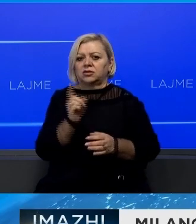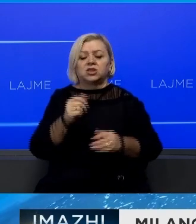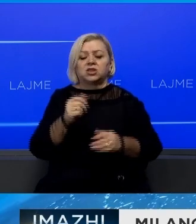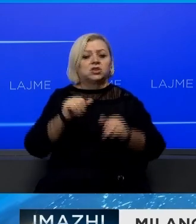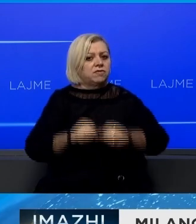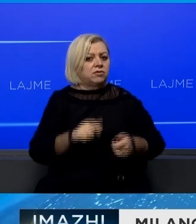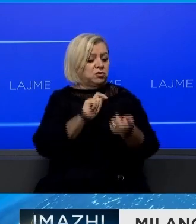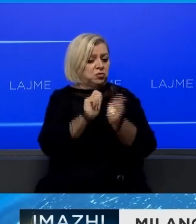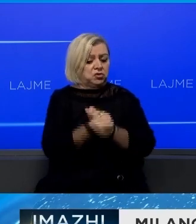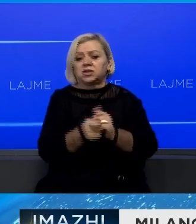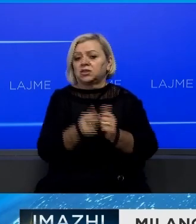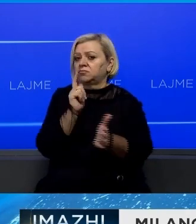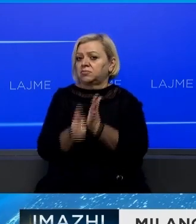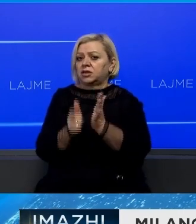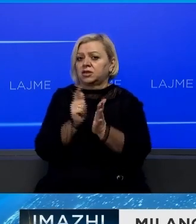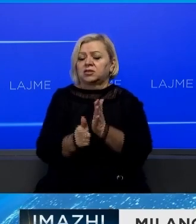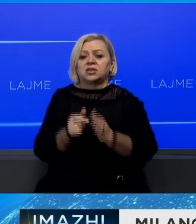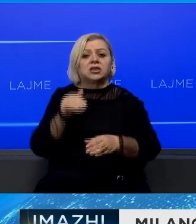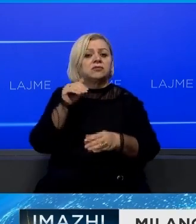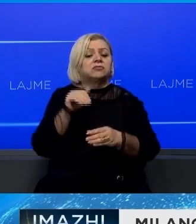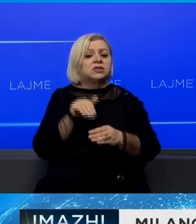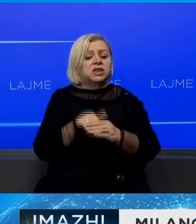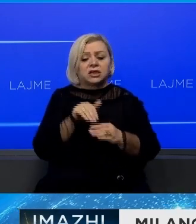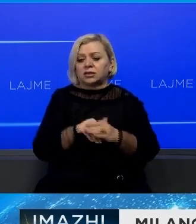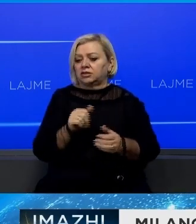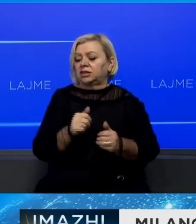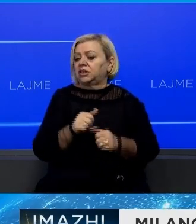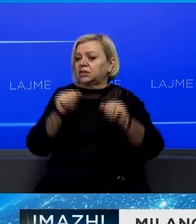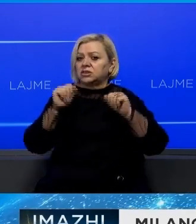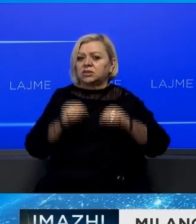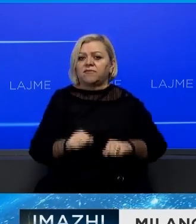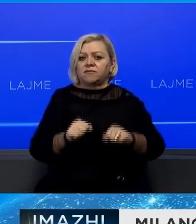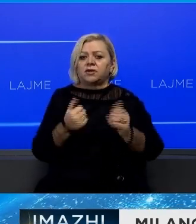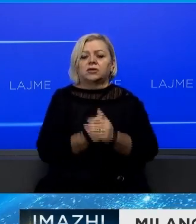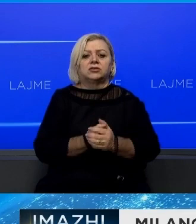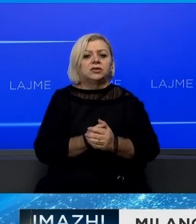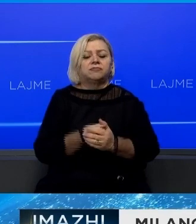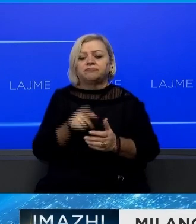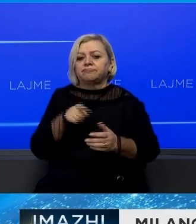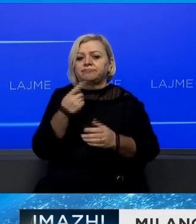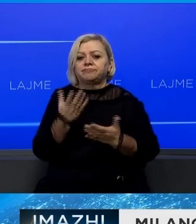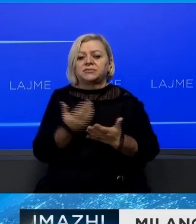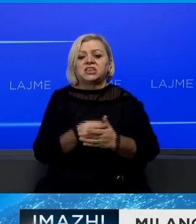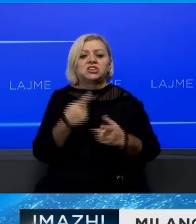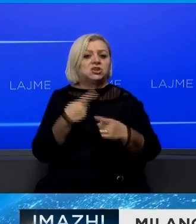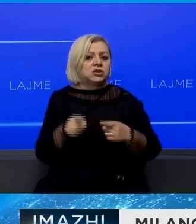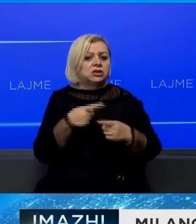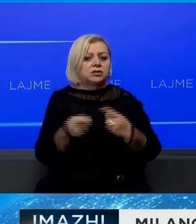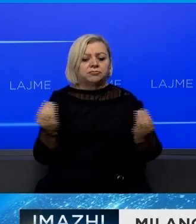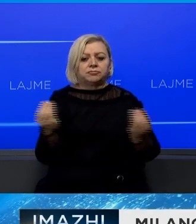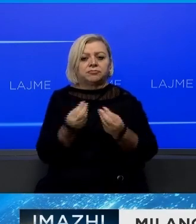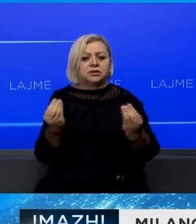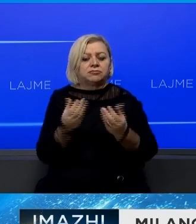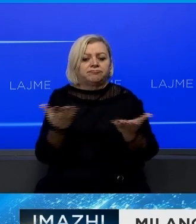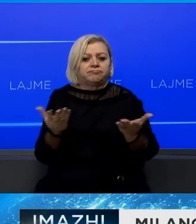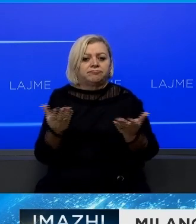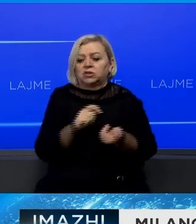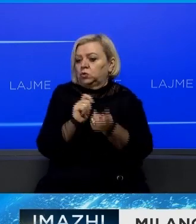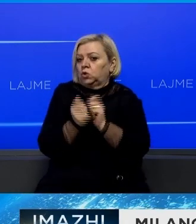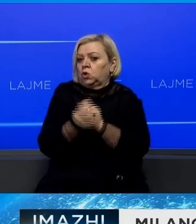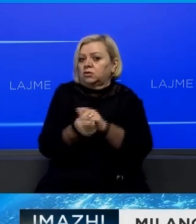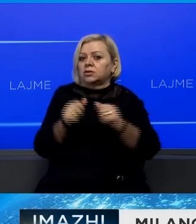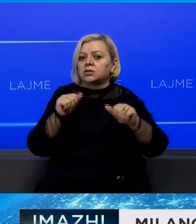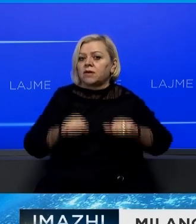qeveria ndryshon shpejt në zgjedhje sepse ndonjë qeveri nuk do të dedikohet në ndonjë çështje sepse ndoshta ndrohet